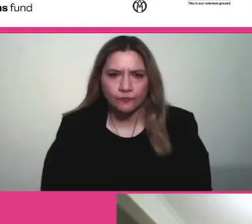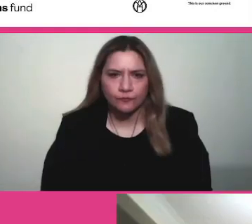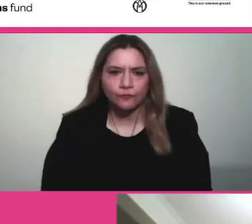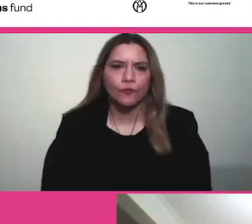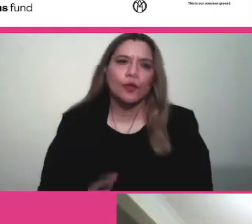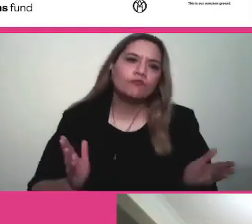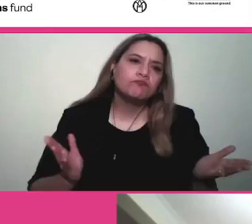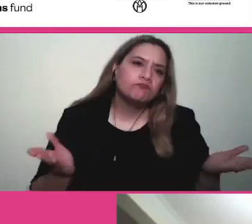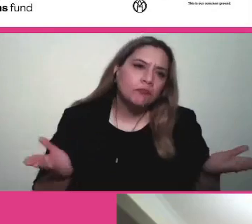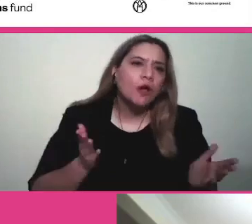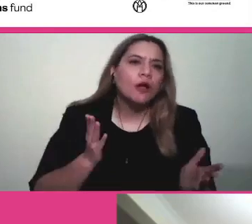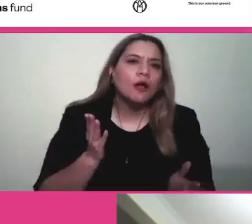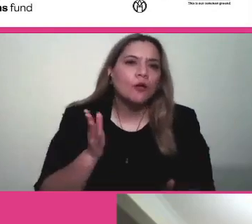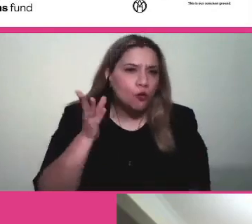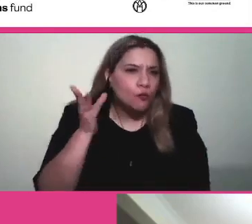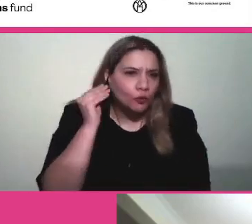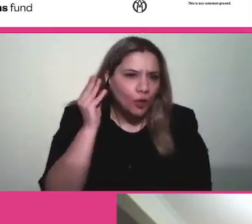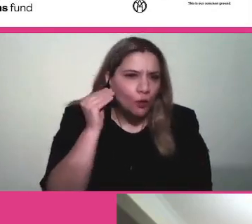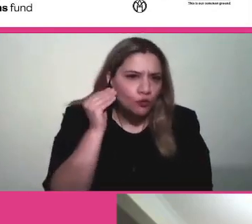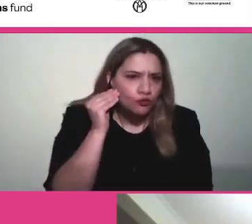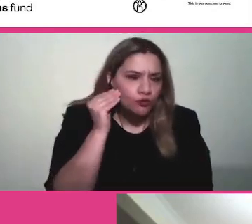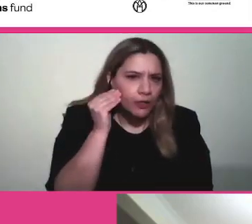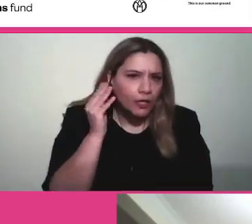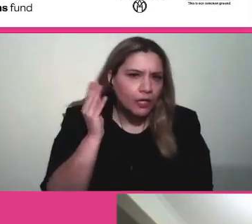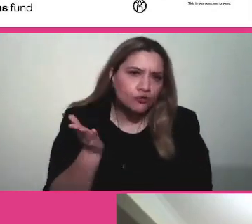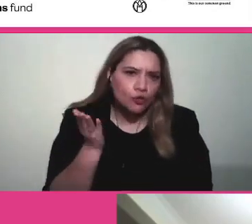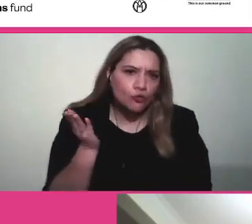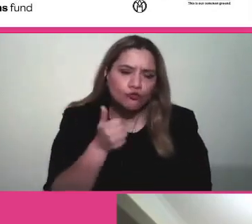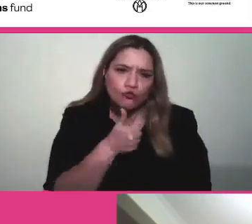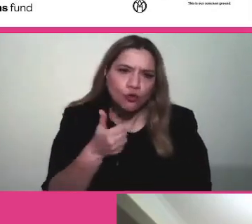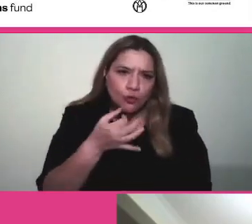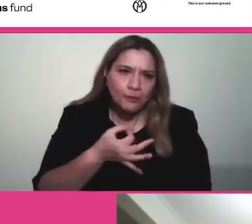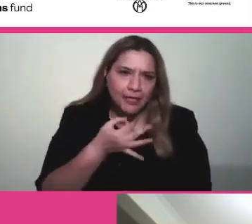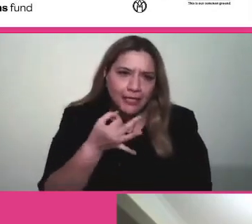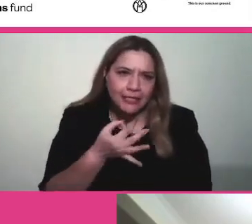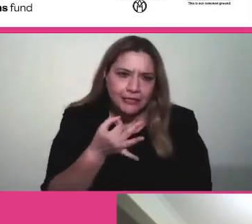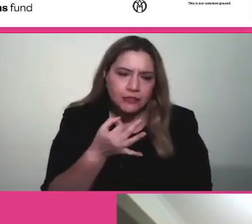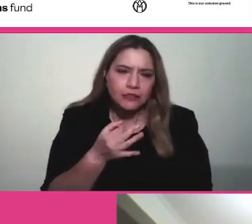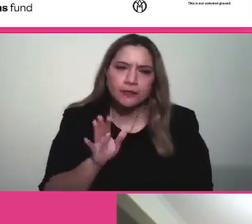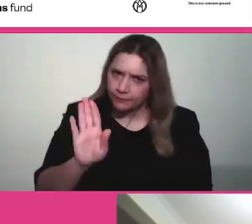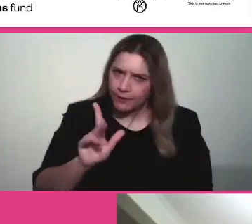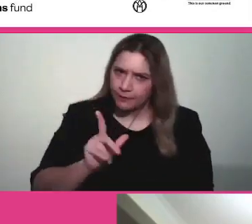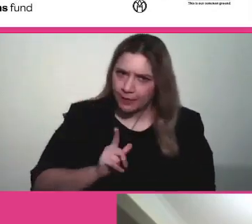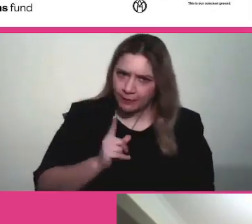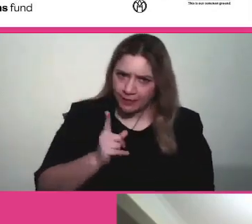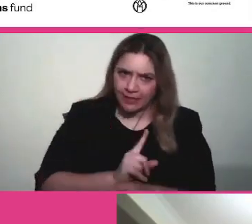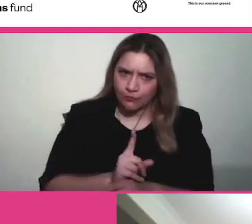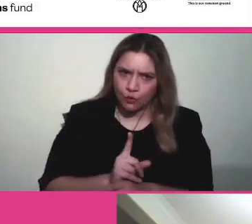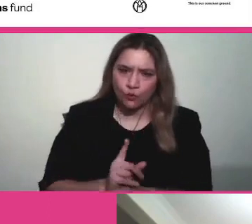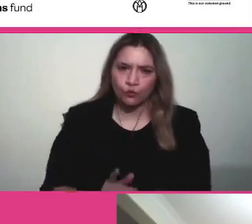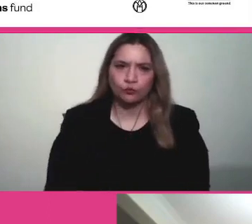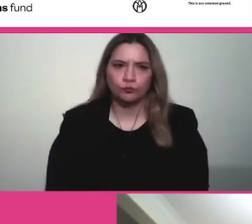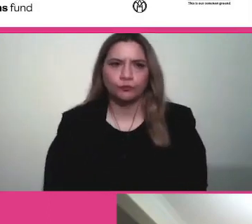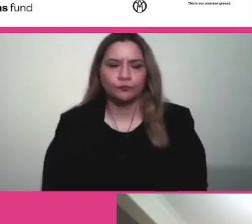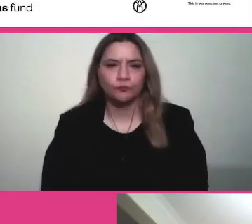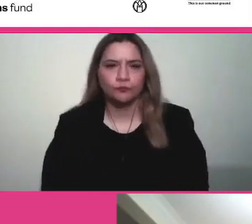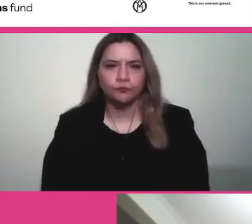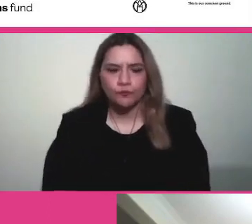Τουλάχιστον αν μπορούμε να τον ακούσουμε εμείς έστω. Δώσε μας μισό λεπτάκι παρακαλώ. Ναι, ναι.